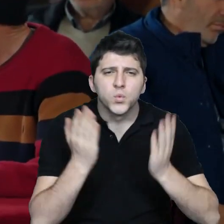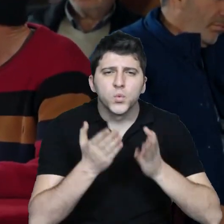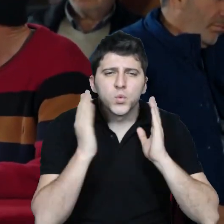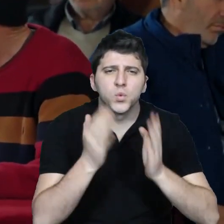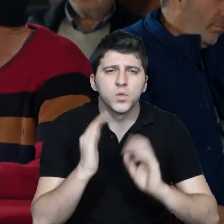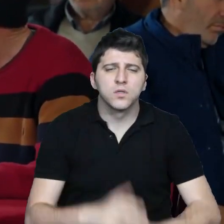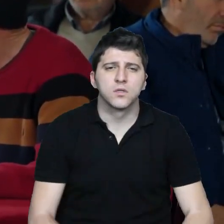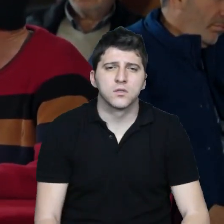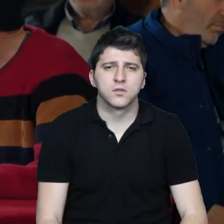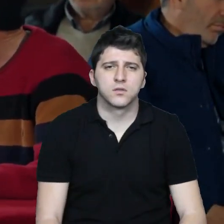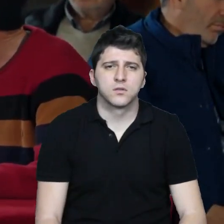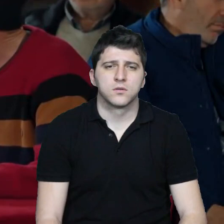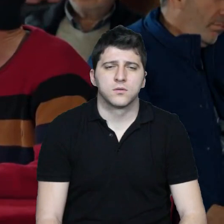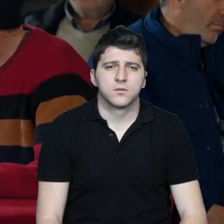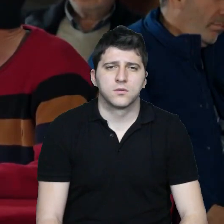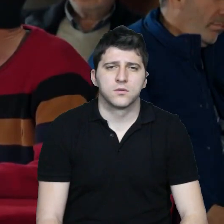kulağındakini.